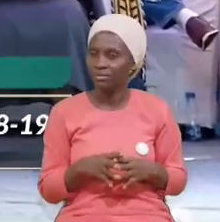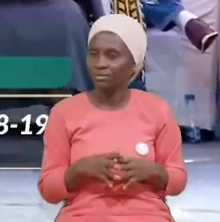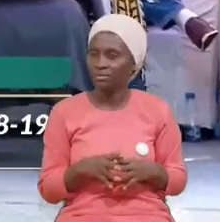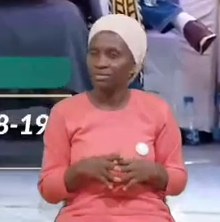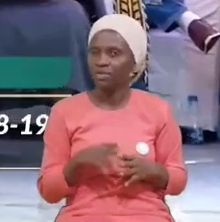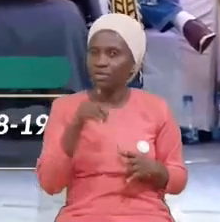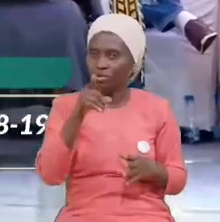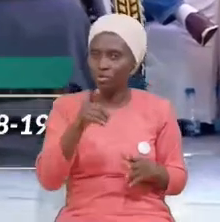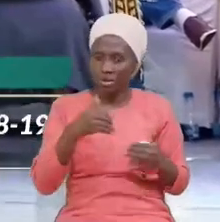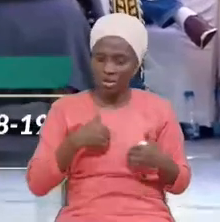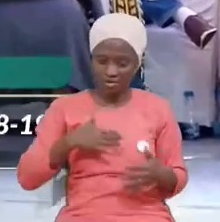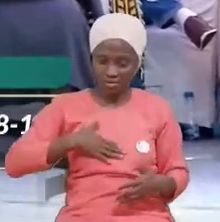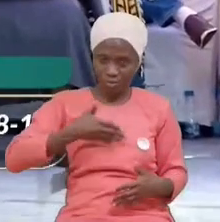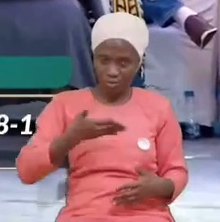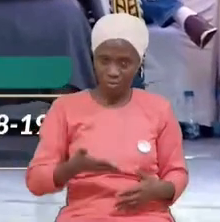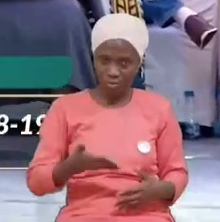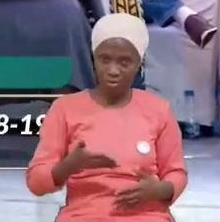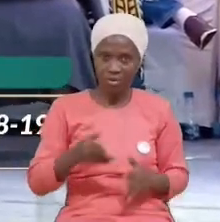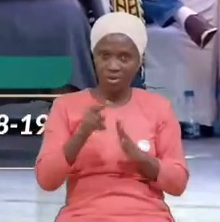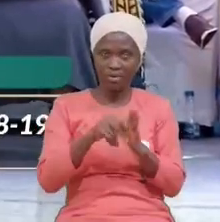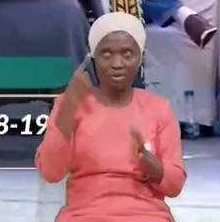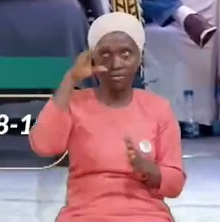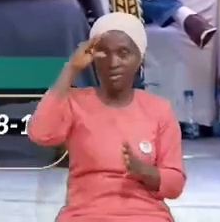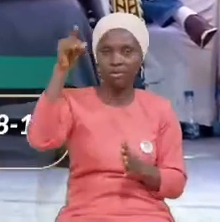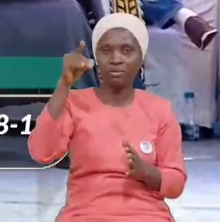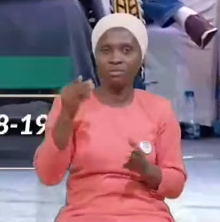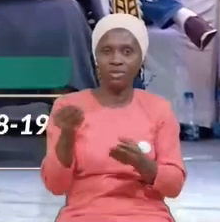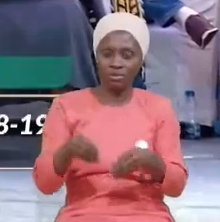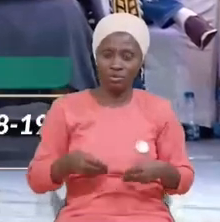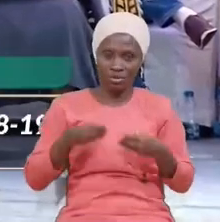Et tu as la bonne disposition pour lui. Donne-moi ton cœur.